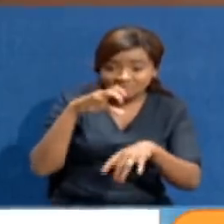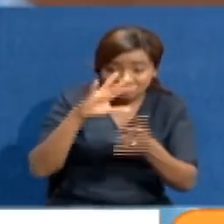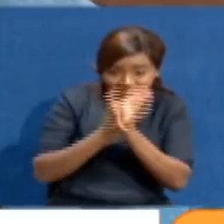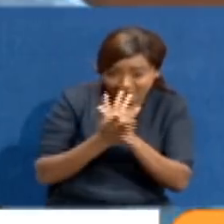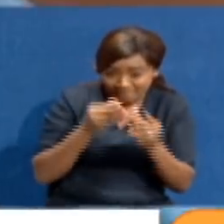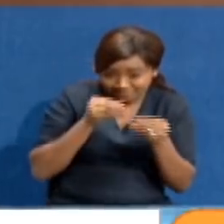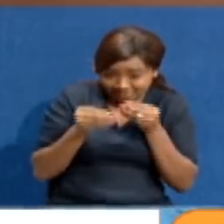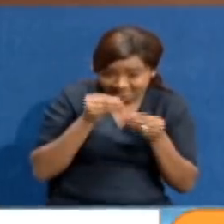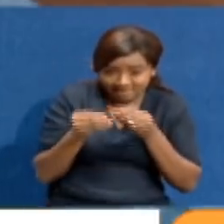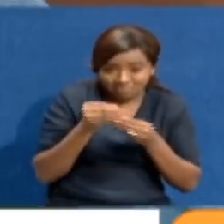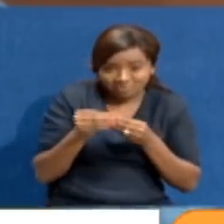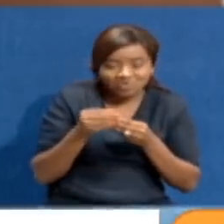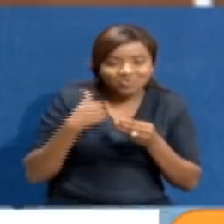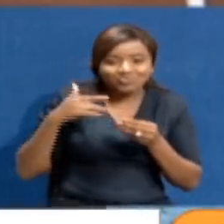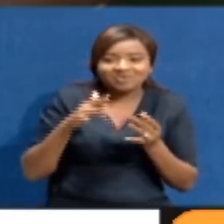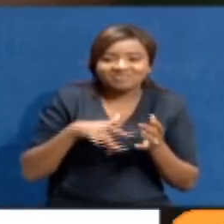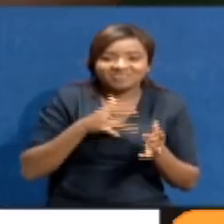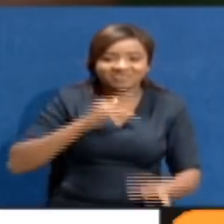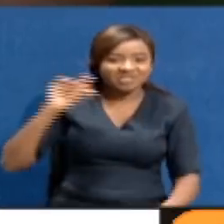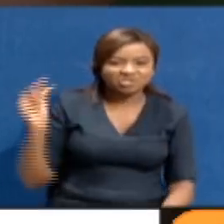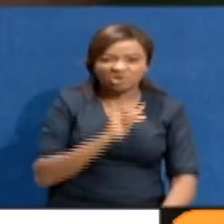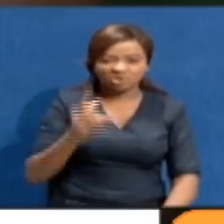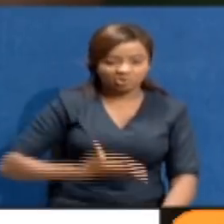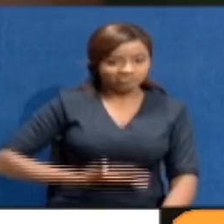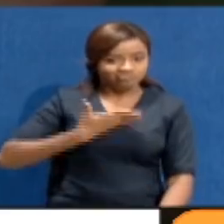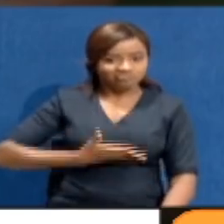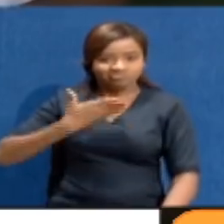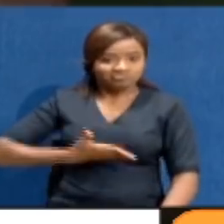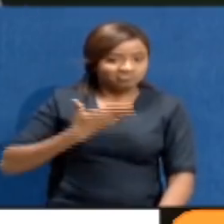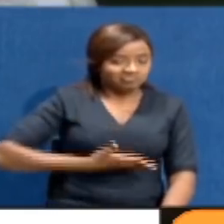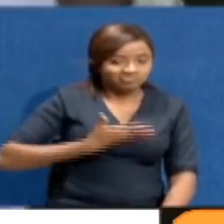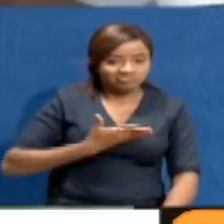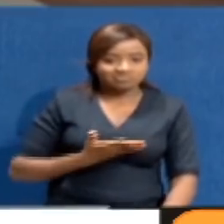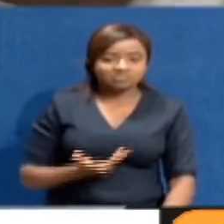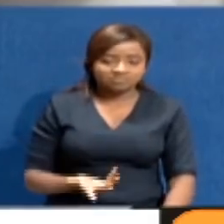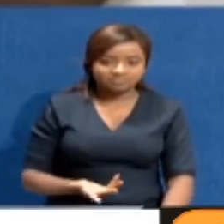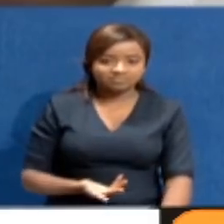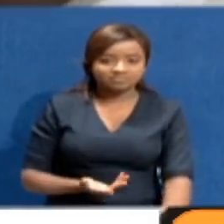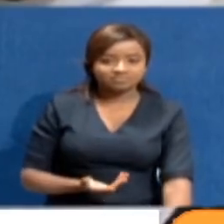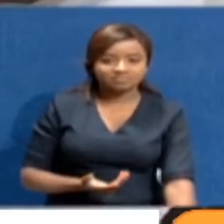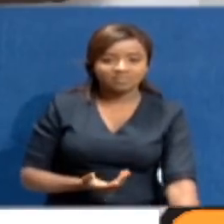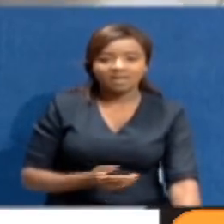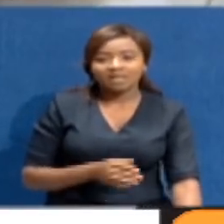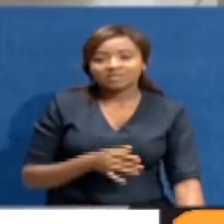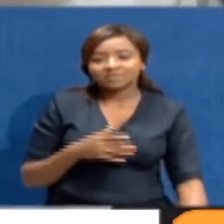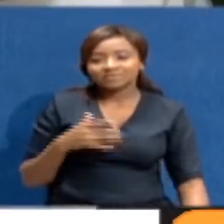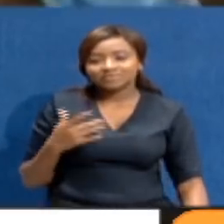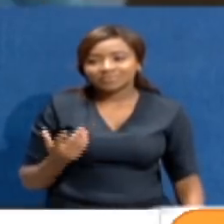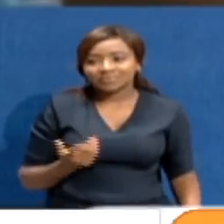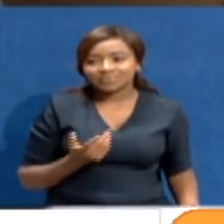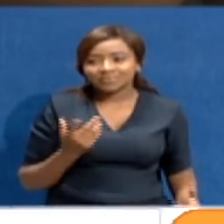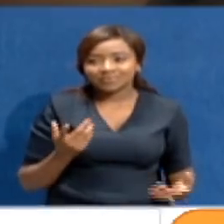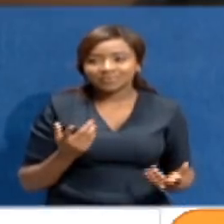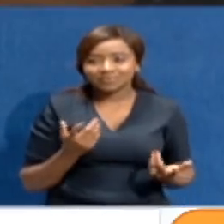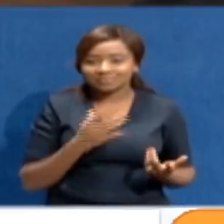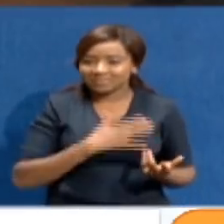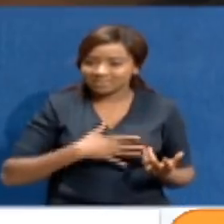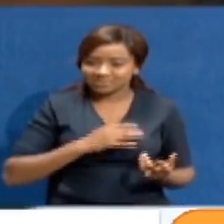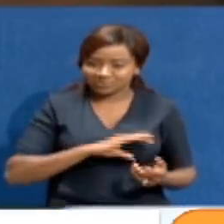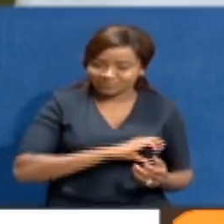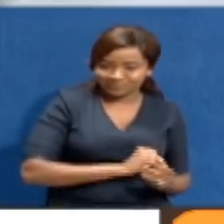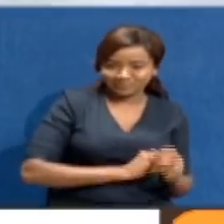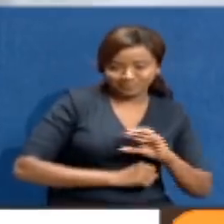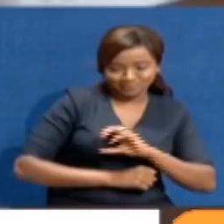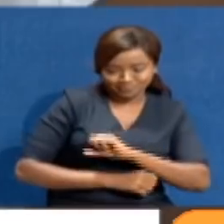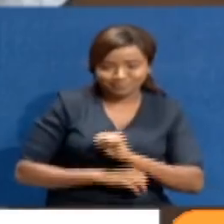sisi tunakuanga I think short tempered or something. Kwa sinika unataka kufanywa kitu, unataka kufanywa hapo hapo. Sasa inabidingi